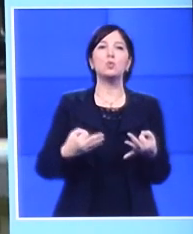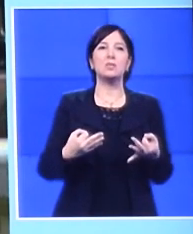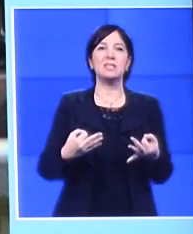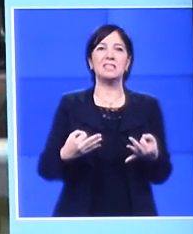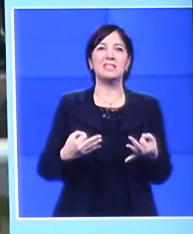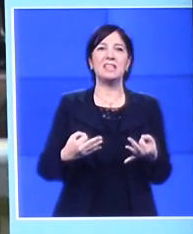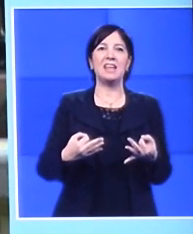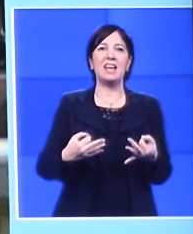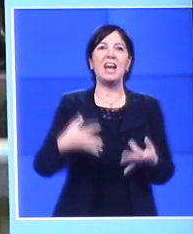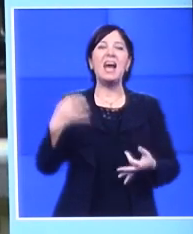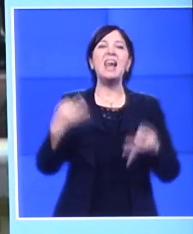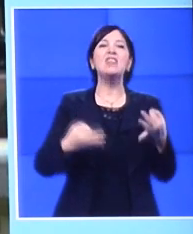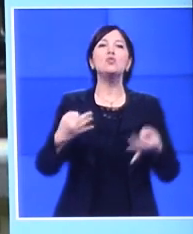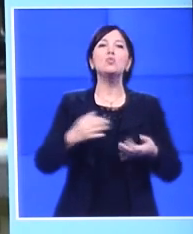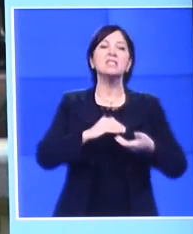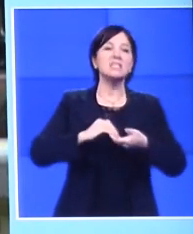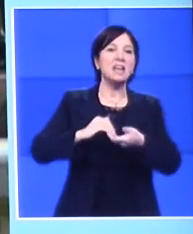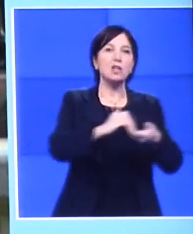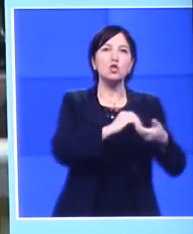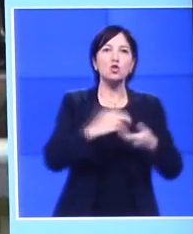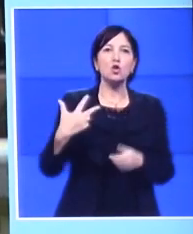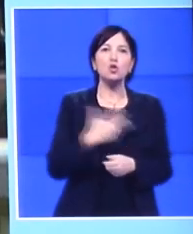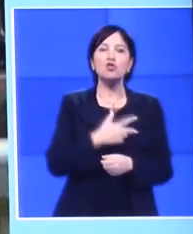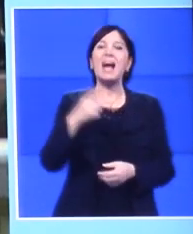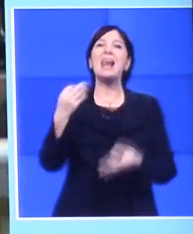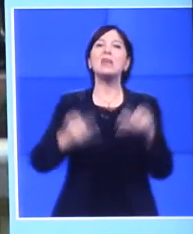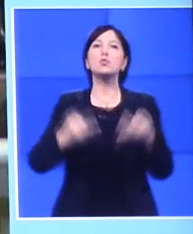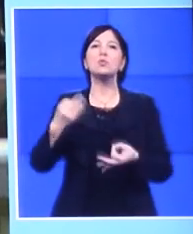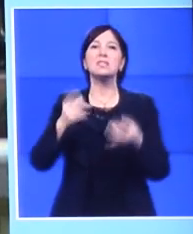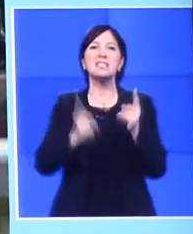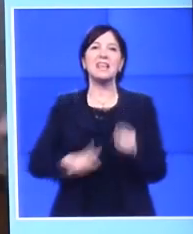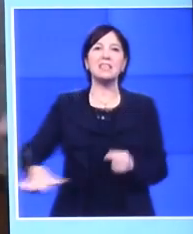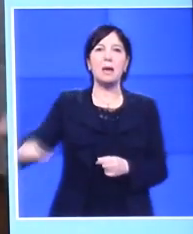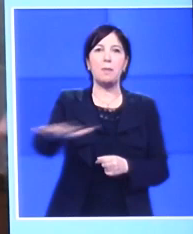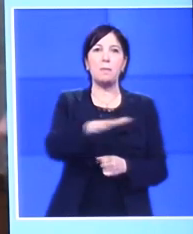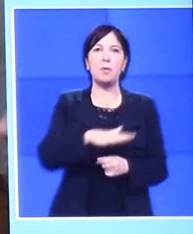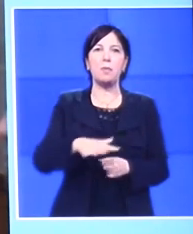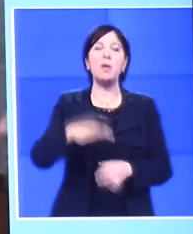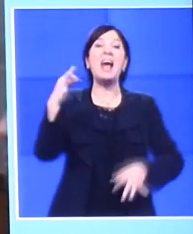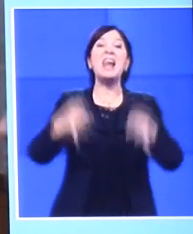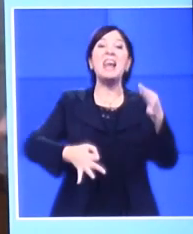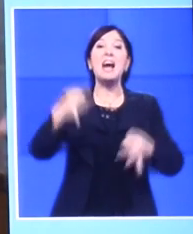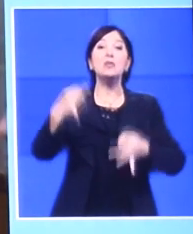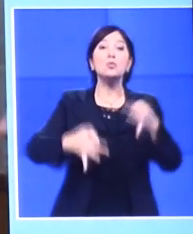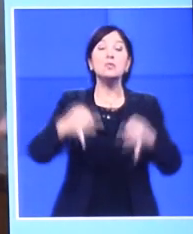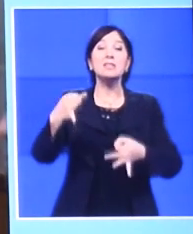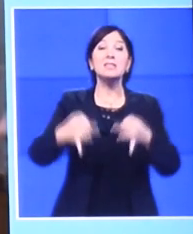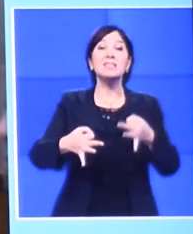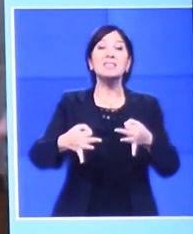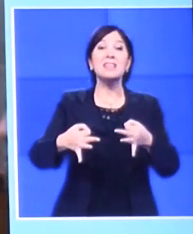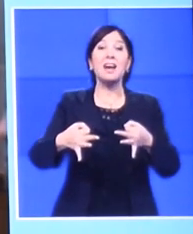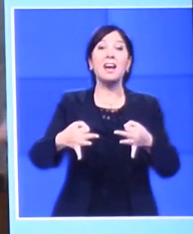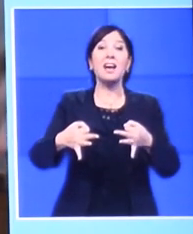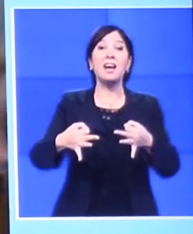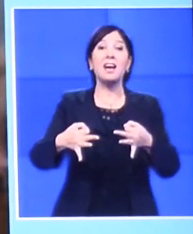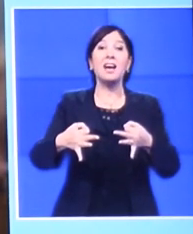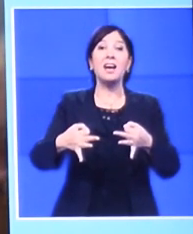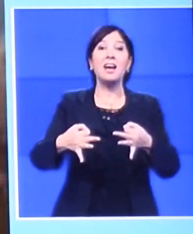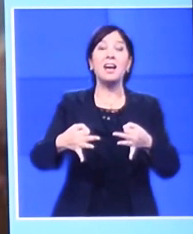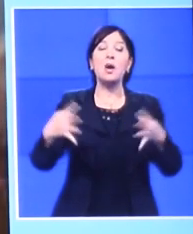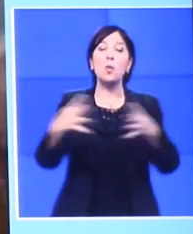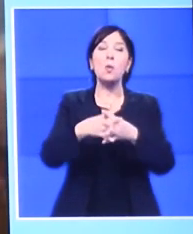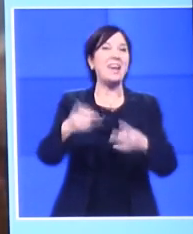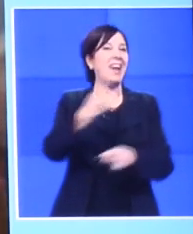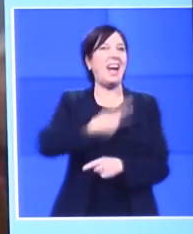la giustizia sociale, la giustizia dei popoli, la giustizia che caccia via le